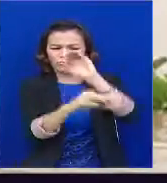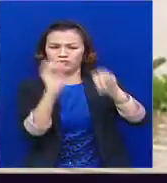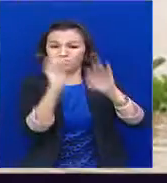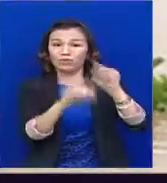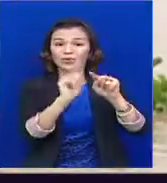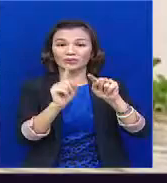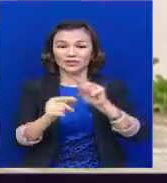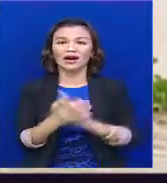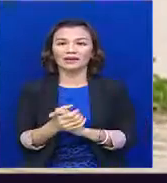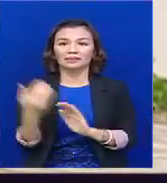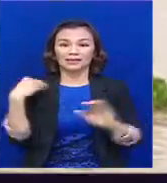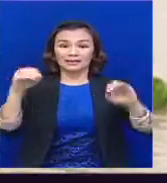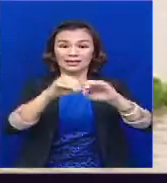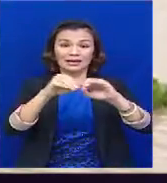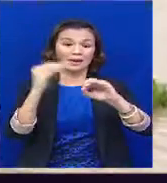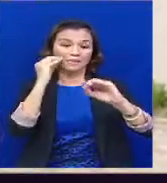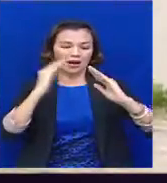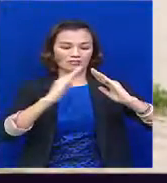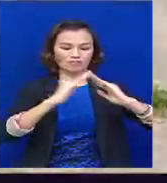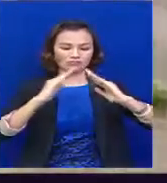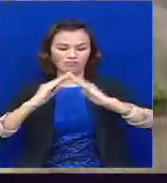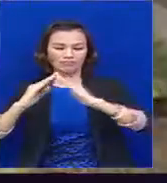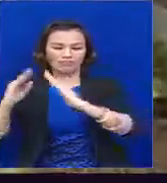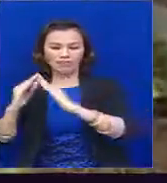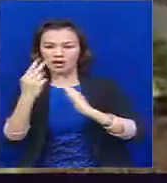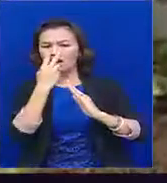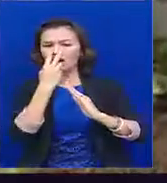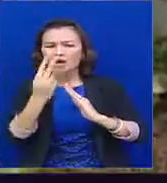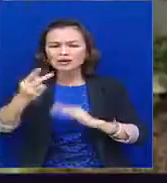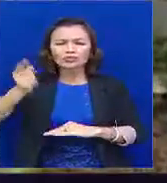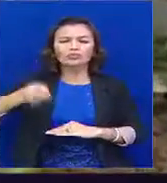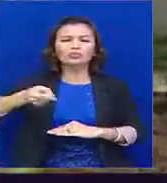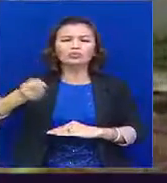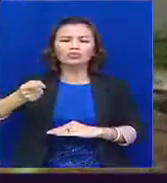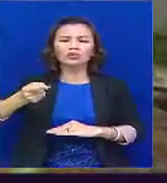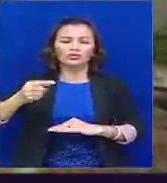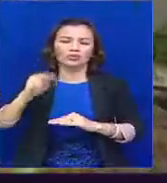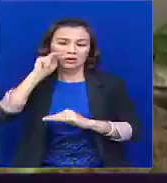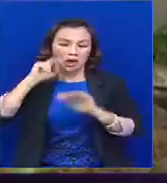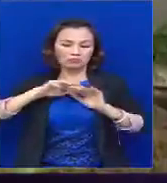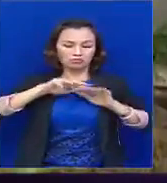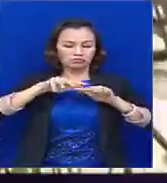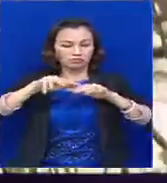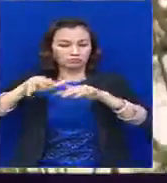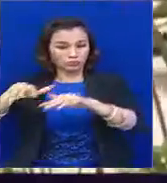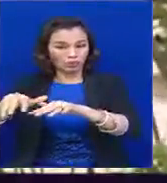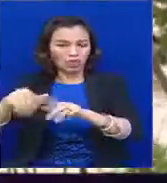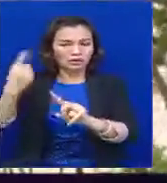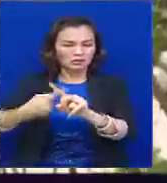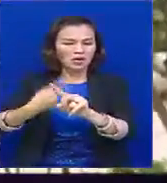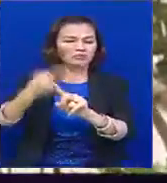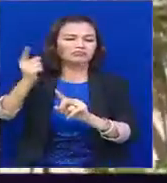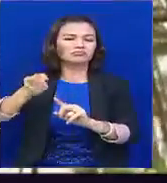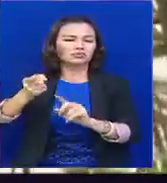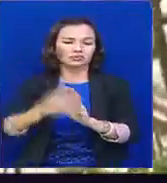ามน้ำเข้ามาหน้าบ้านของพวกเขาภาพแบบนี้จะเห็นจนชินตาในช่วงที่หน้าผักตบชวามีมาก